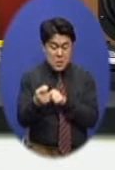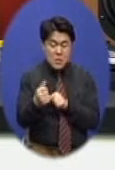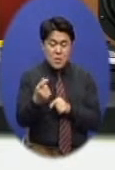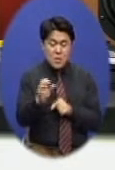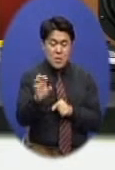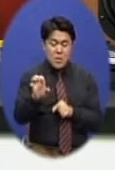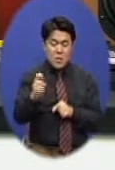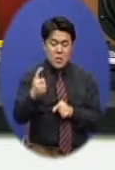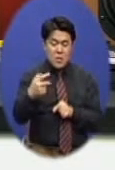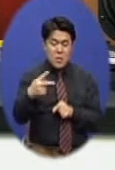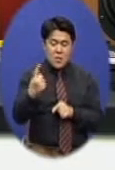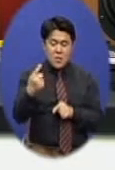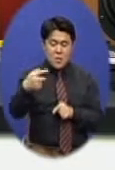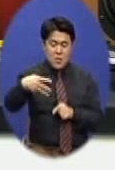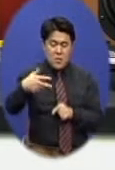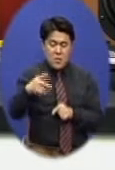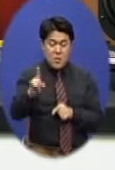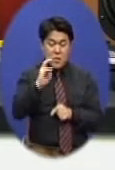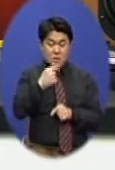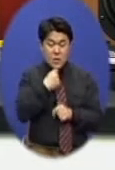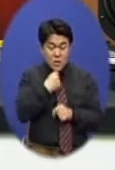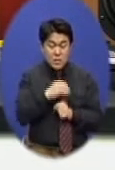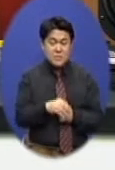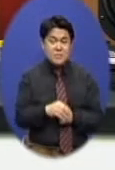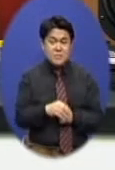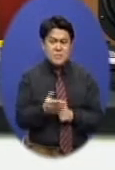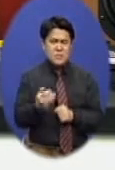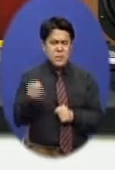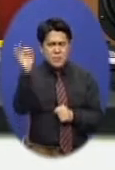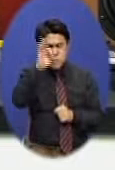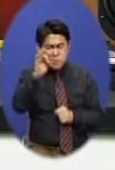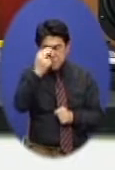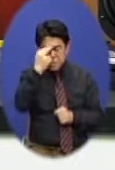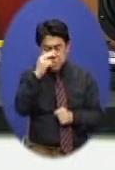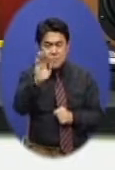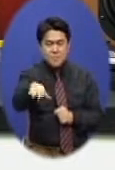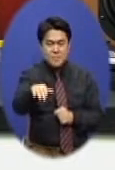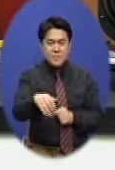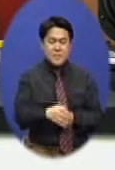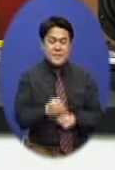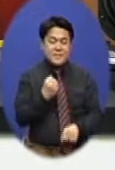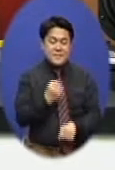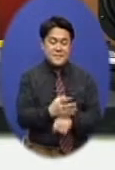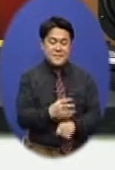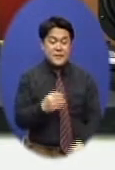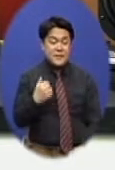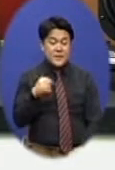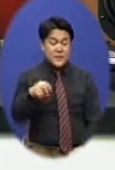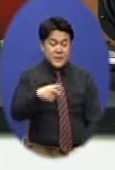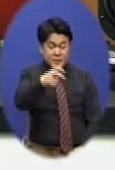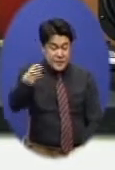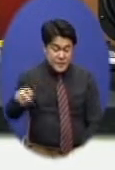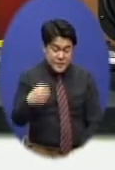한번 부르라고 그랬더니 네. 그 아까 왜 찾지 못하시더라고. 그래서 돌아가는 걸 같지. 네. 자,